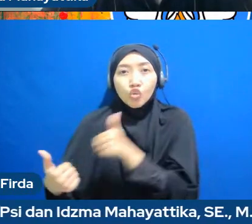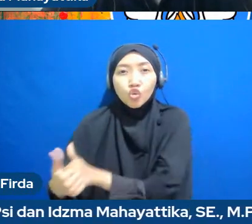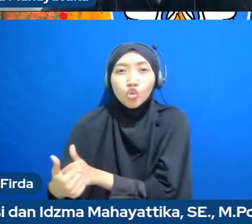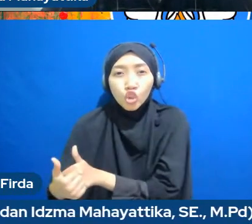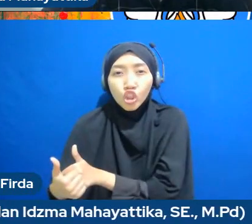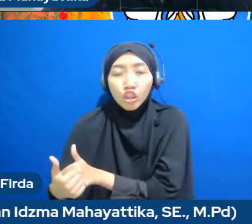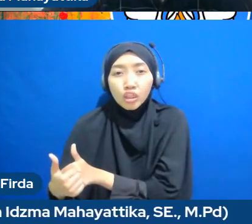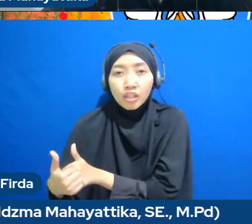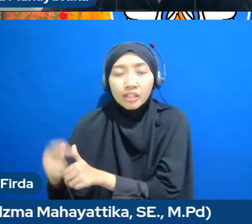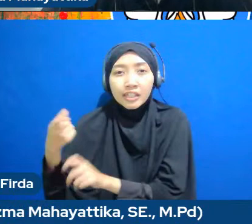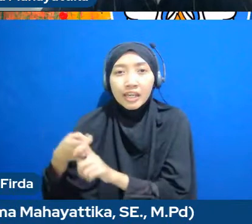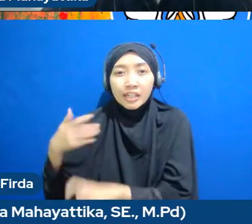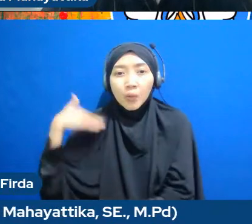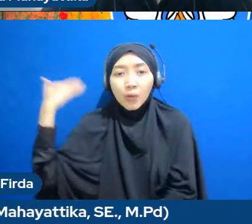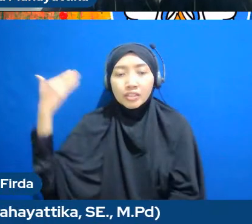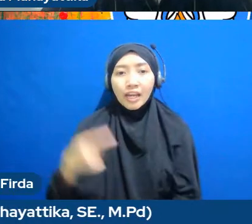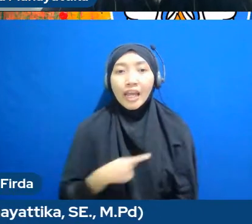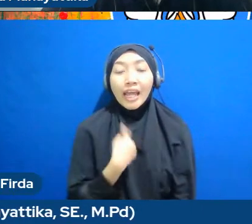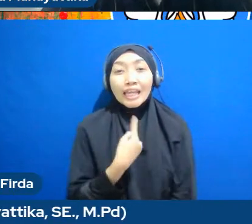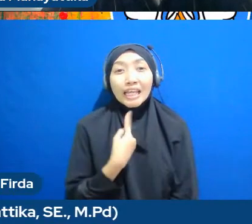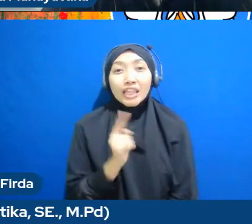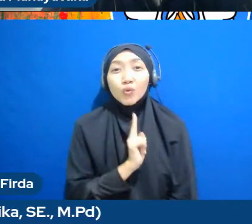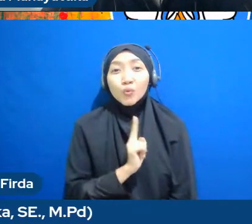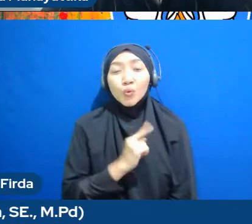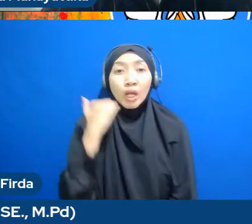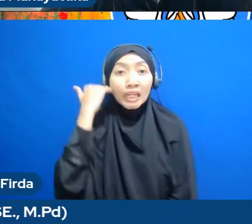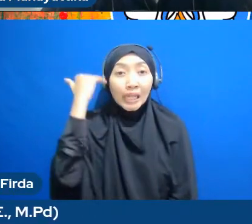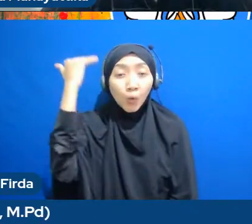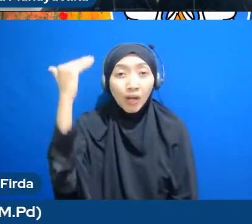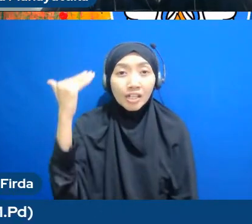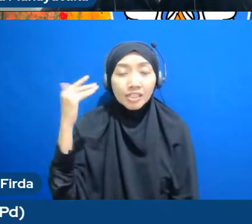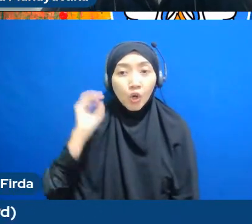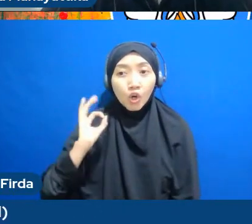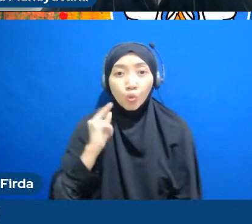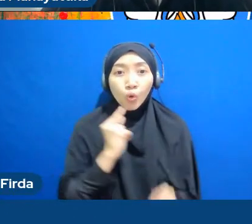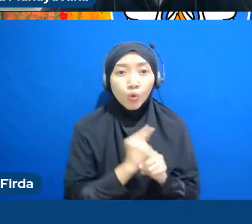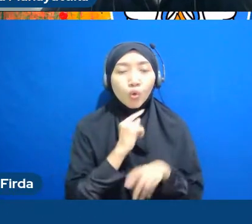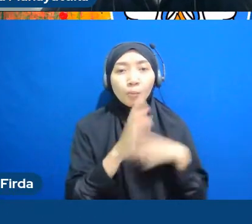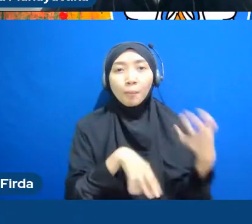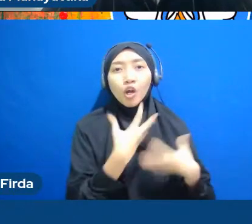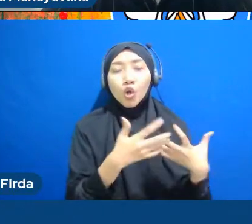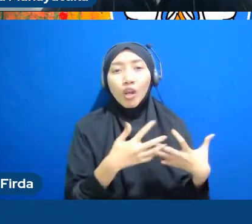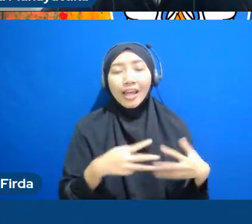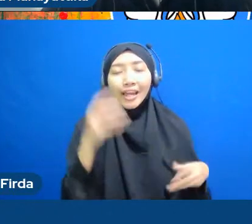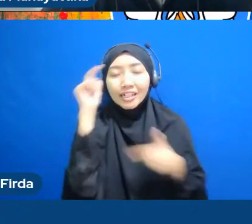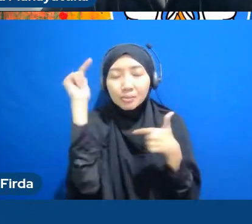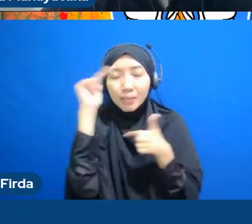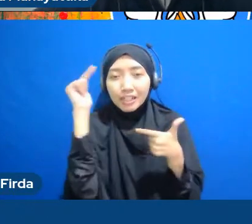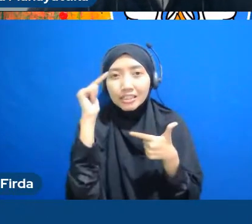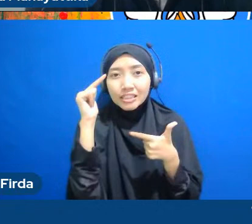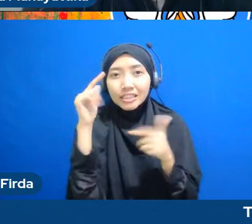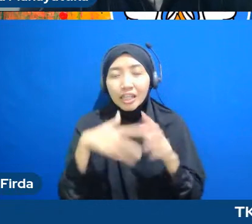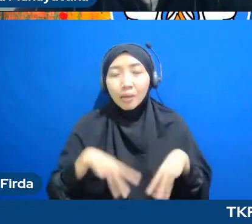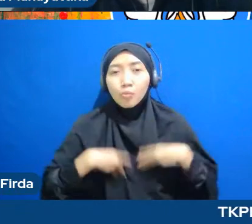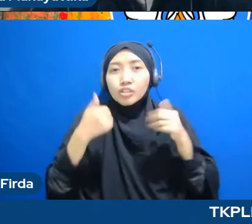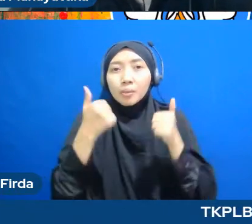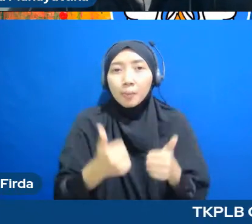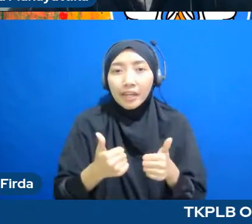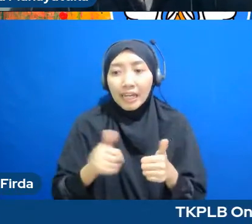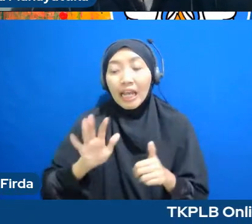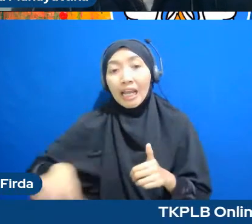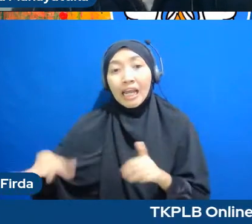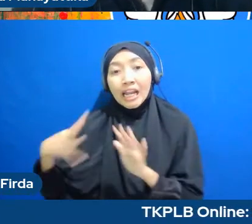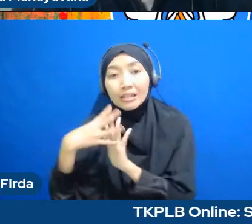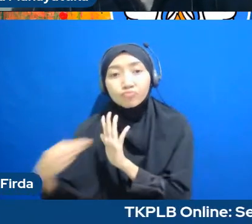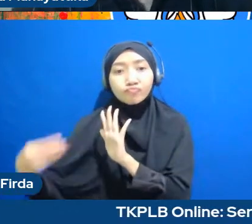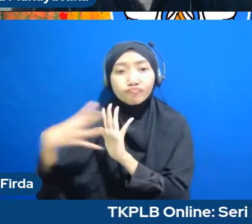adalah kitanya dulu gitu mengelola ekspresi emosi dengan baik, baru anak belajar. Itu sih sebenarnya. Oke, ya terima